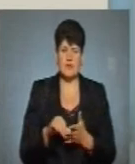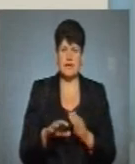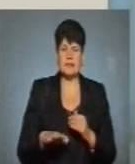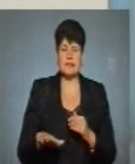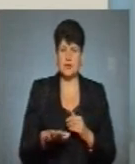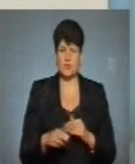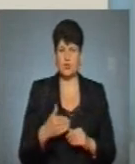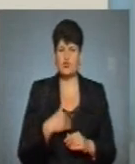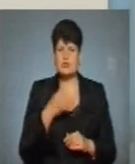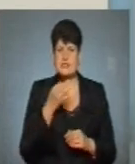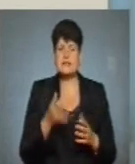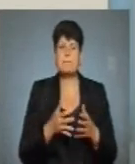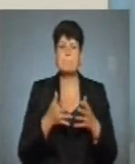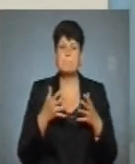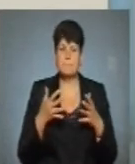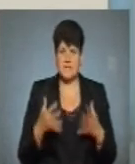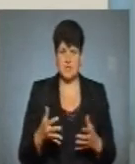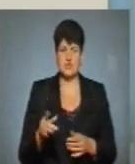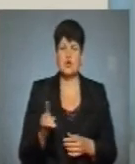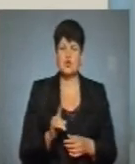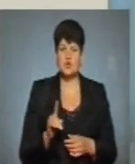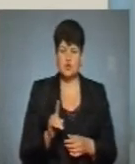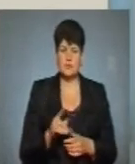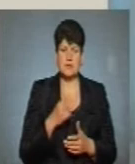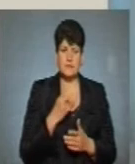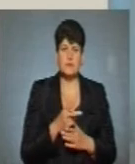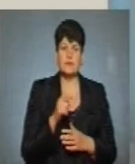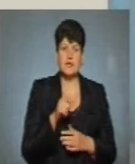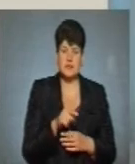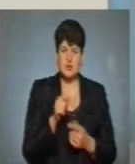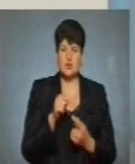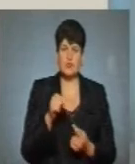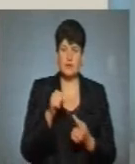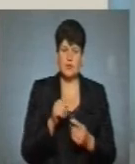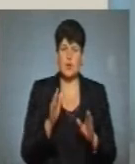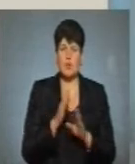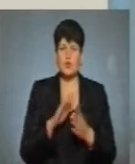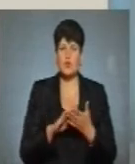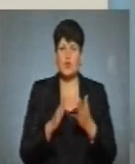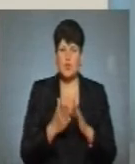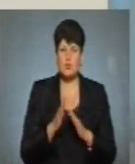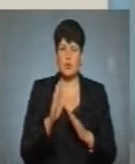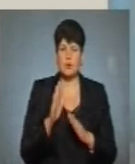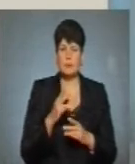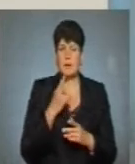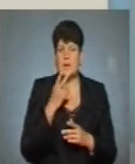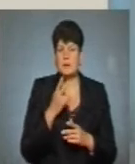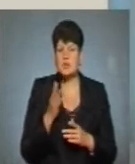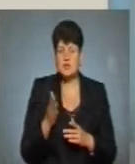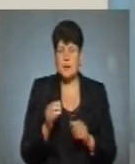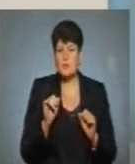Хочу сказати більше, що зважаючи на те, що відповідні погодні умови будуть, ми передбачаємо, може дощ,